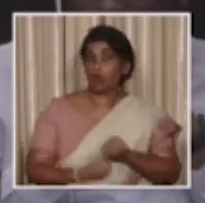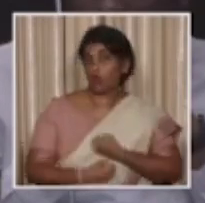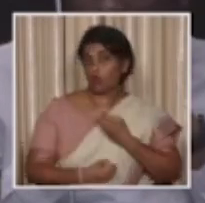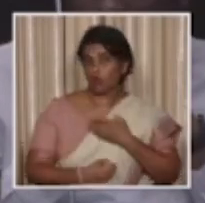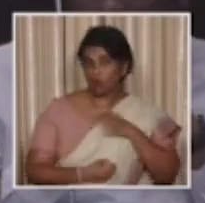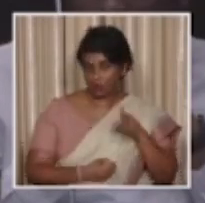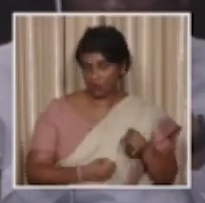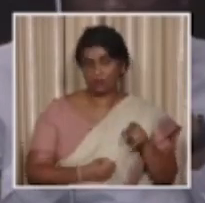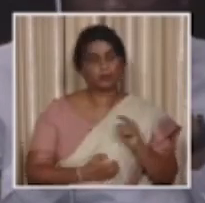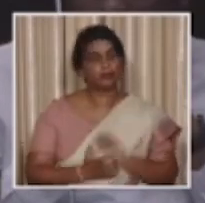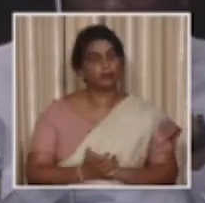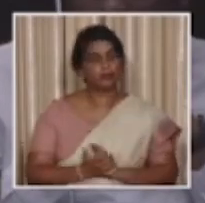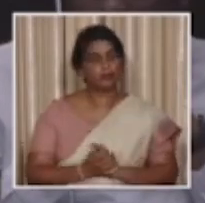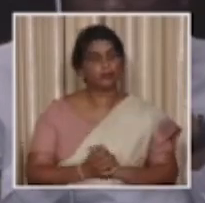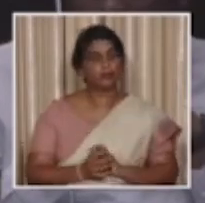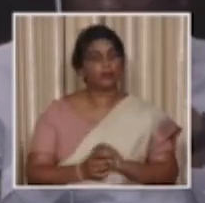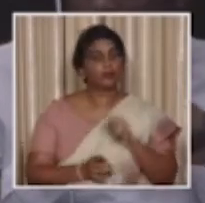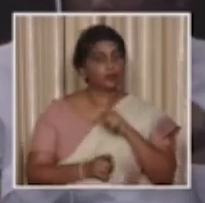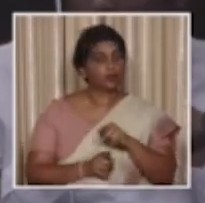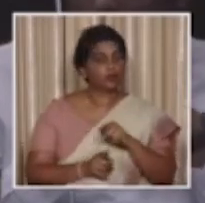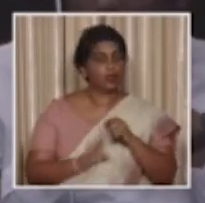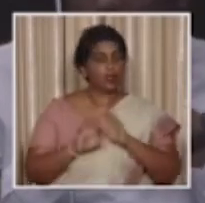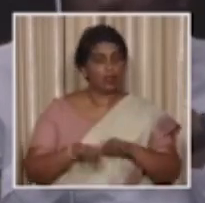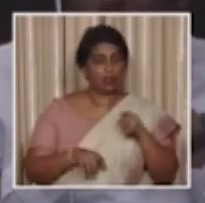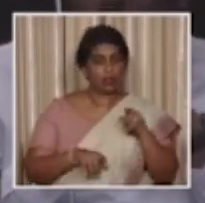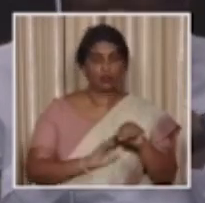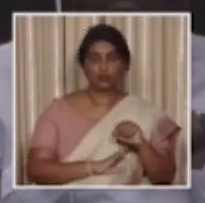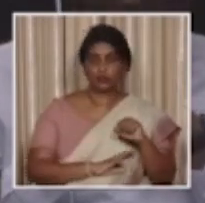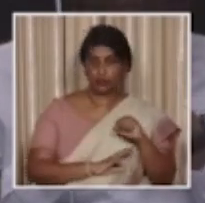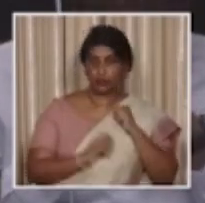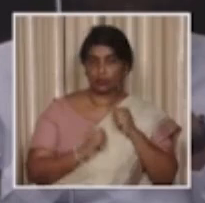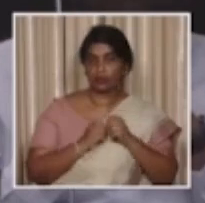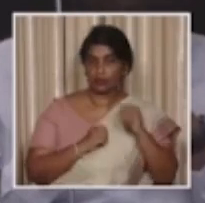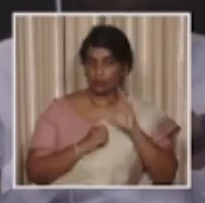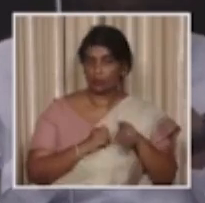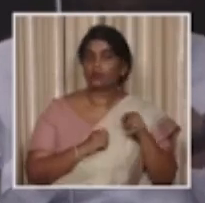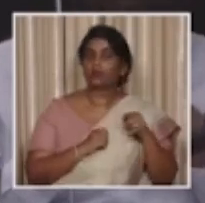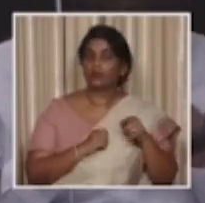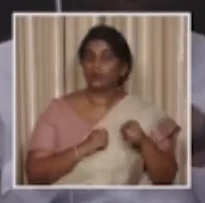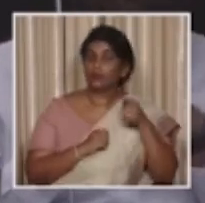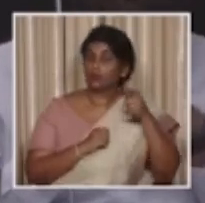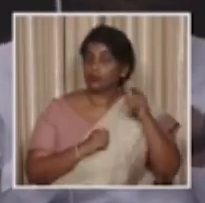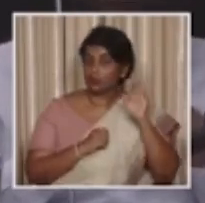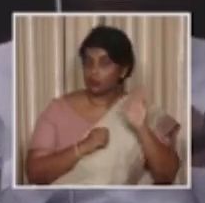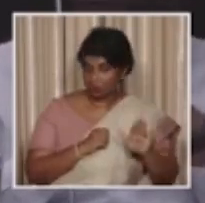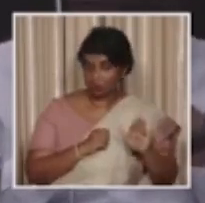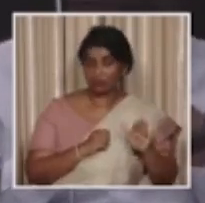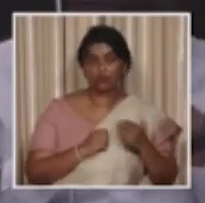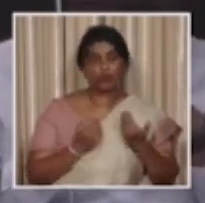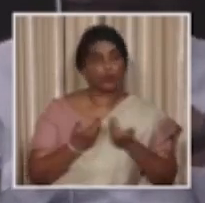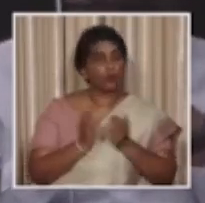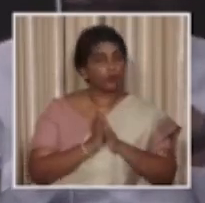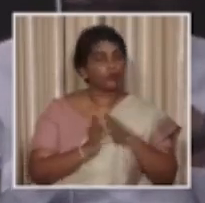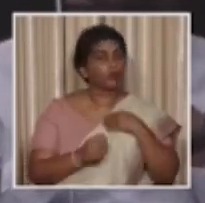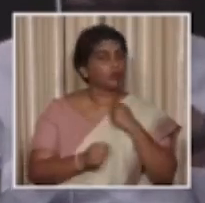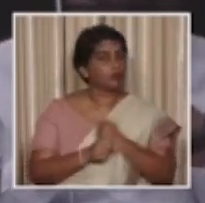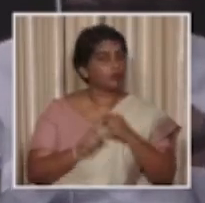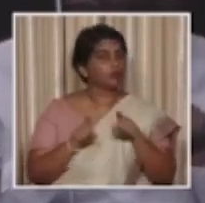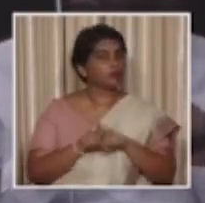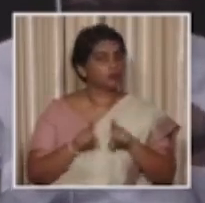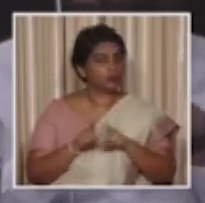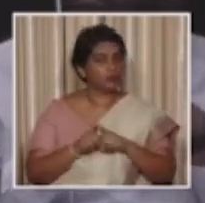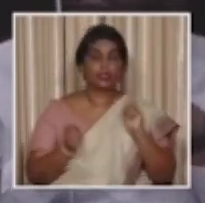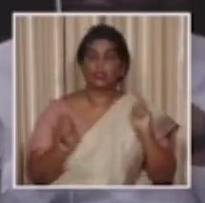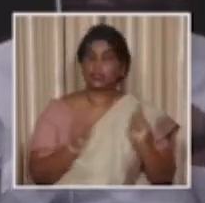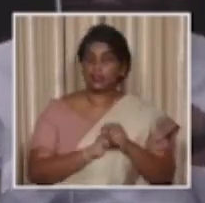කියන කාරණාව. ඒ තුල ඒ දරුවන් ශක්තිමත් කිරීම සඳහා ඔවුන්ට අපේ විසින් රජයක් විදිහට වගේම